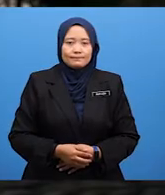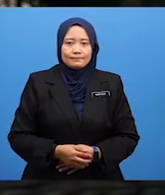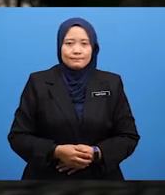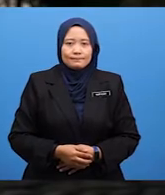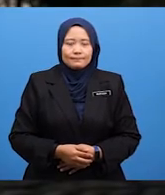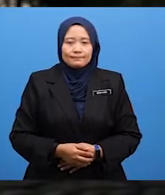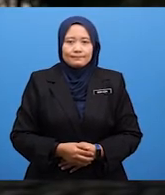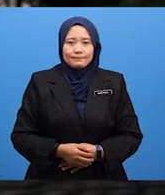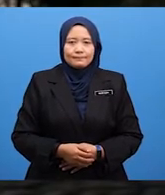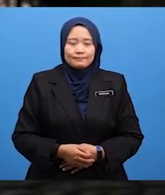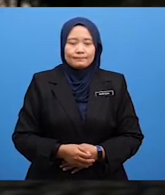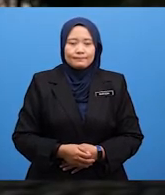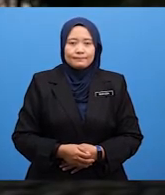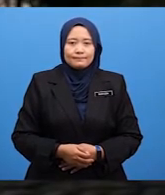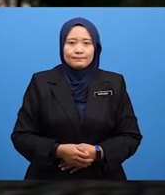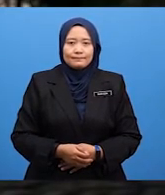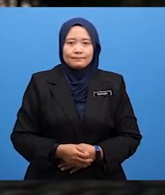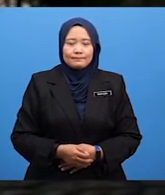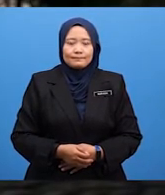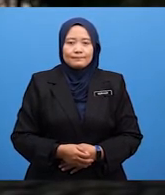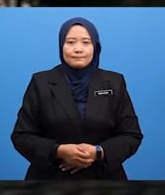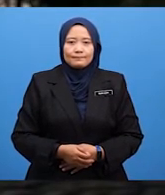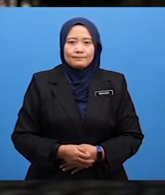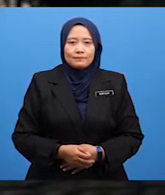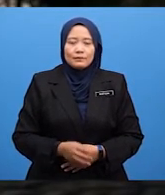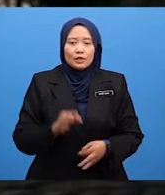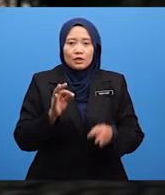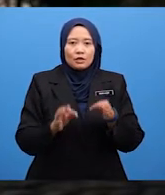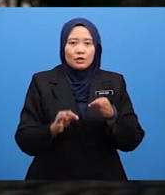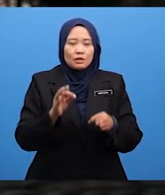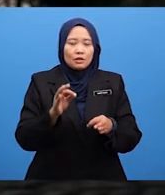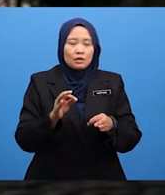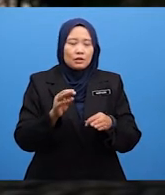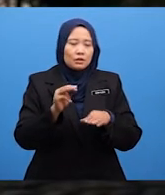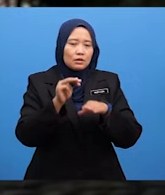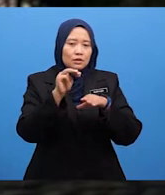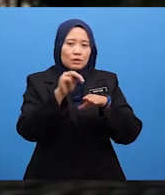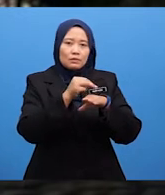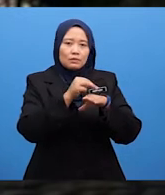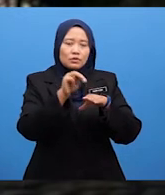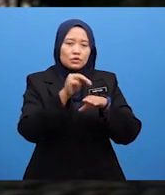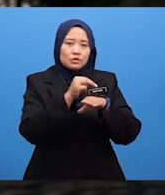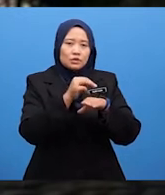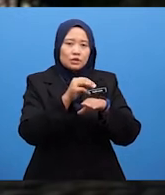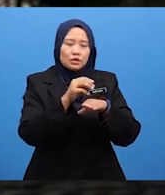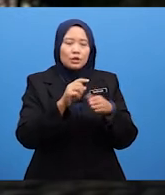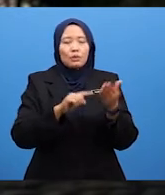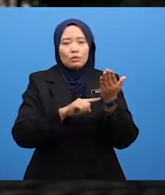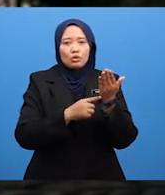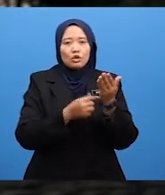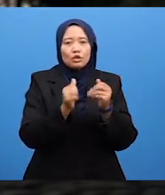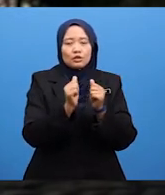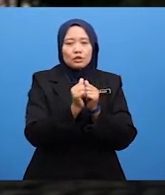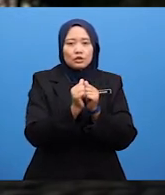Ya, itu adalah tremolo. Jadi kalau ada satu melodi yang hujung ataupun awalnya minim ataupun not yang panjang, kita boleh gunakan teknik ni